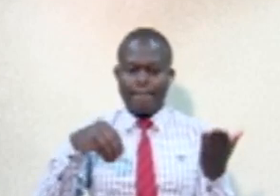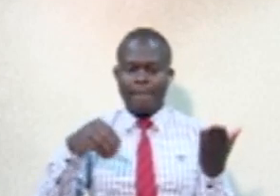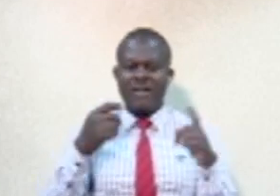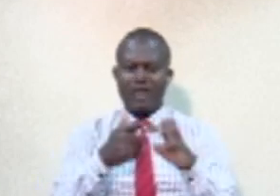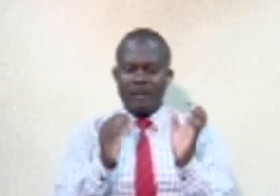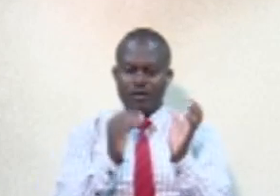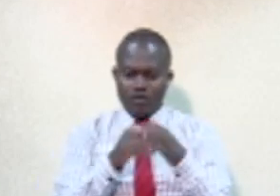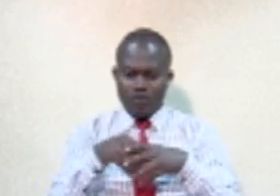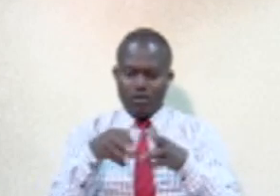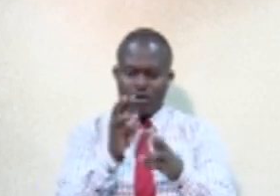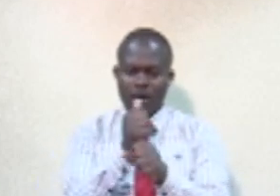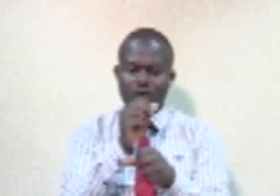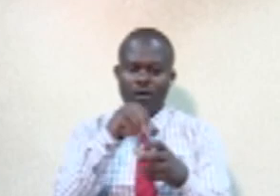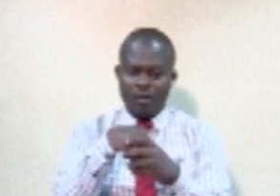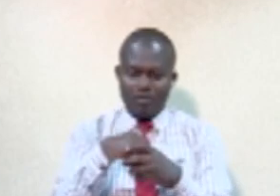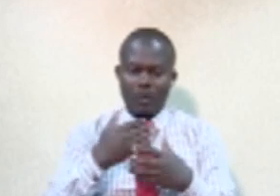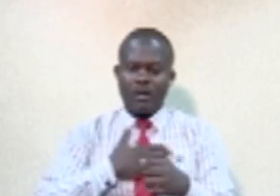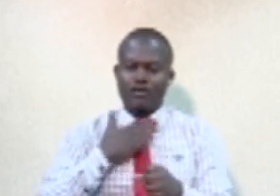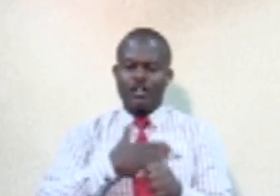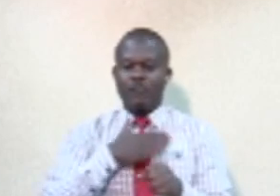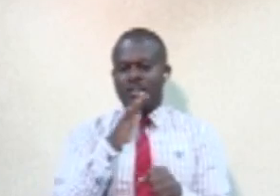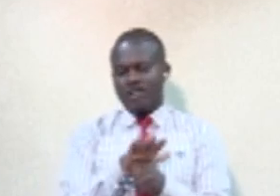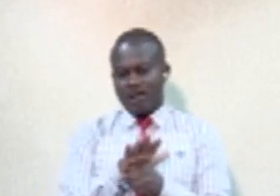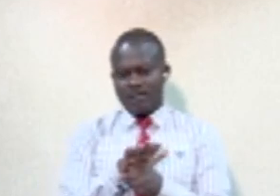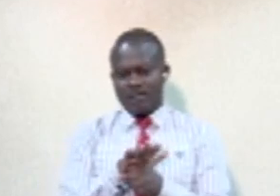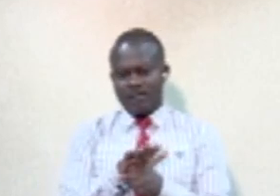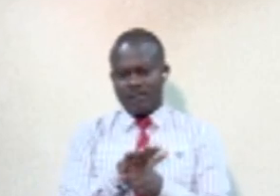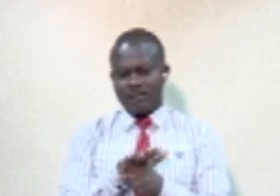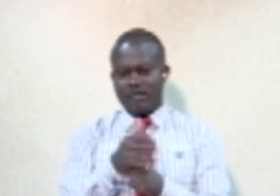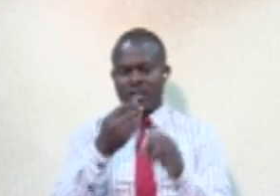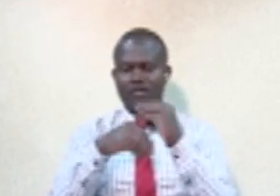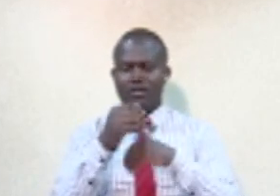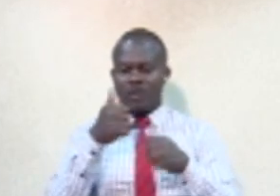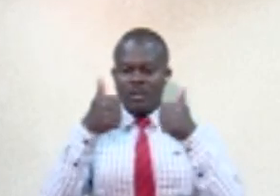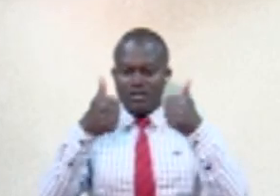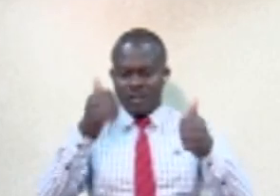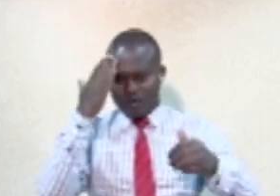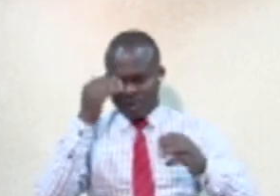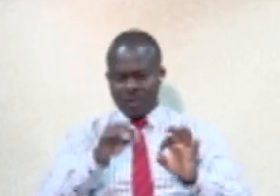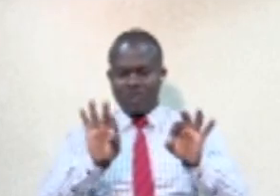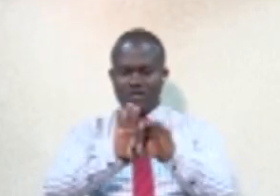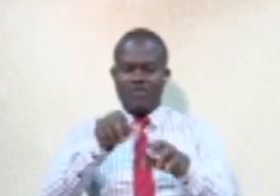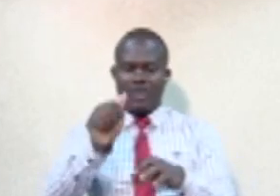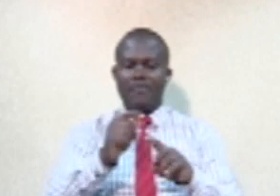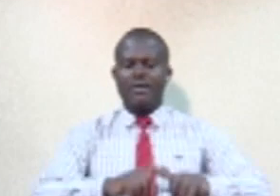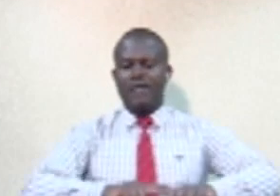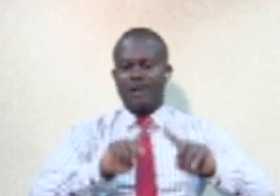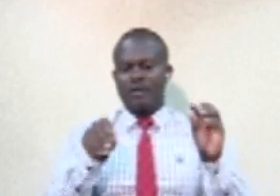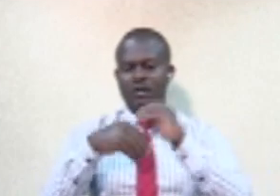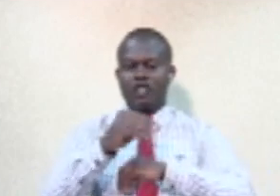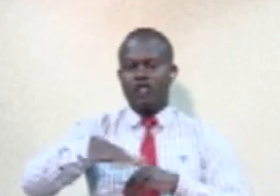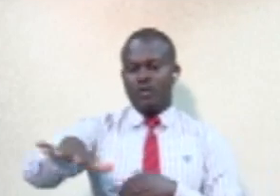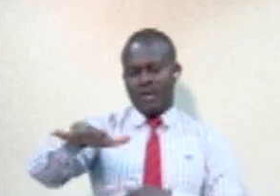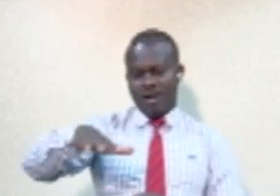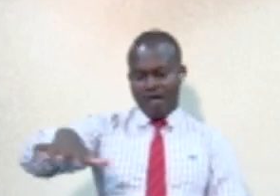kandi uburyo bakoramo buradushimisha cyane iri soko ni ryiza kubera ko ibiciro byaryo bitandukanye n'ibiciro biri